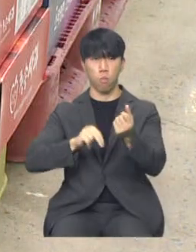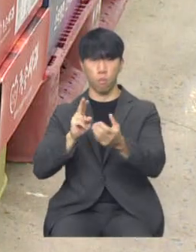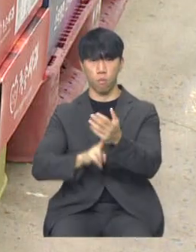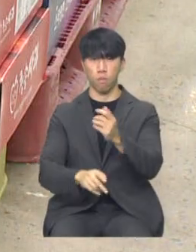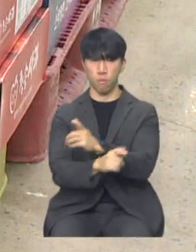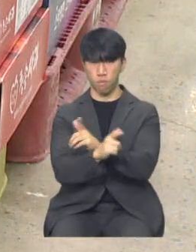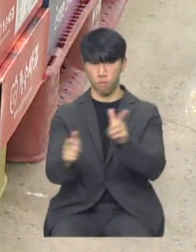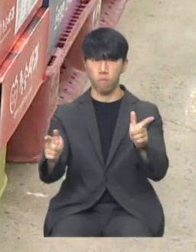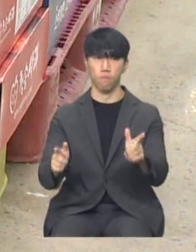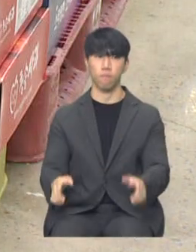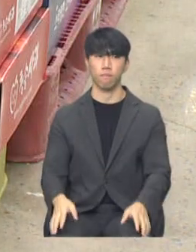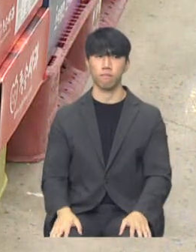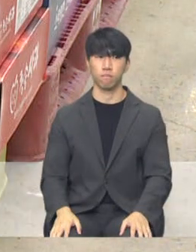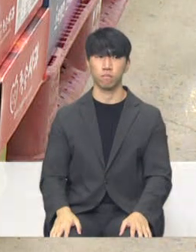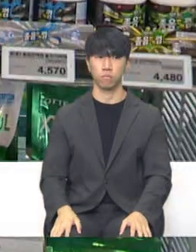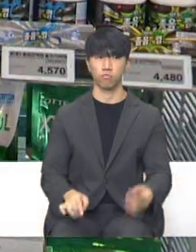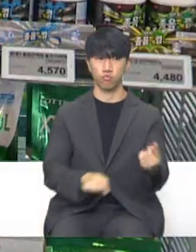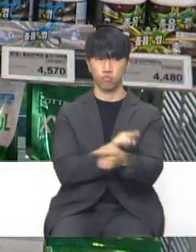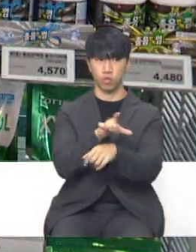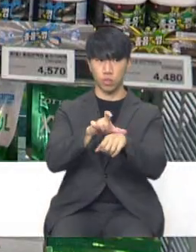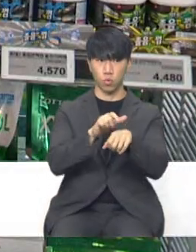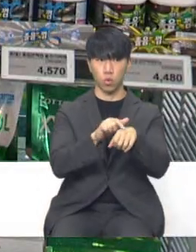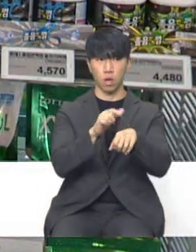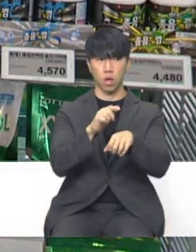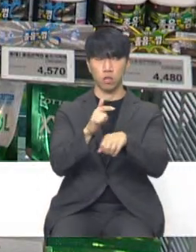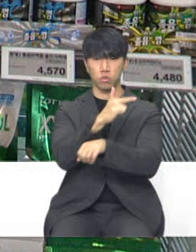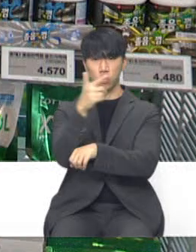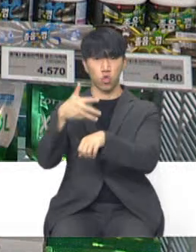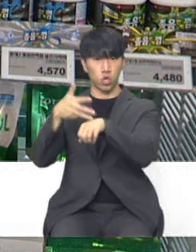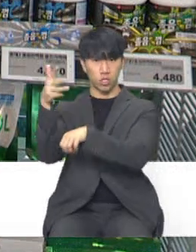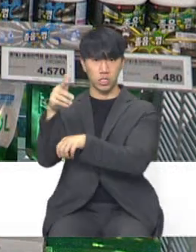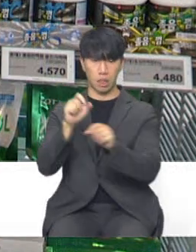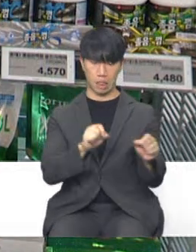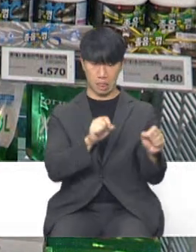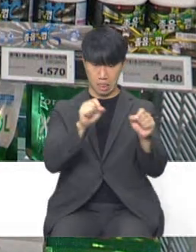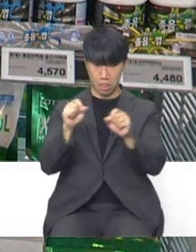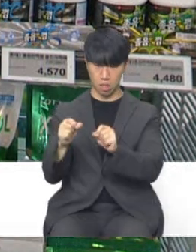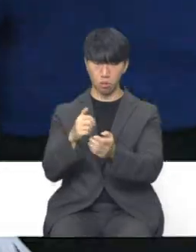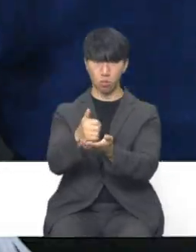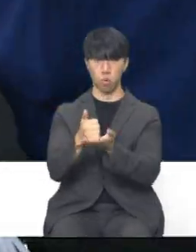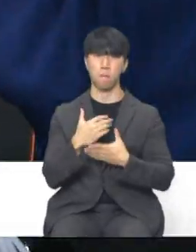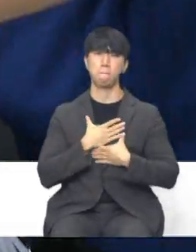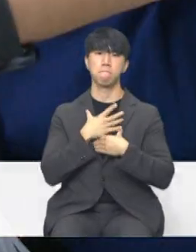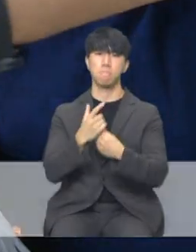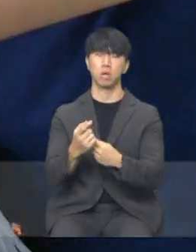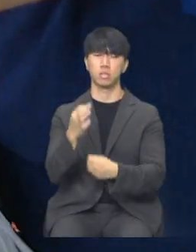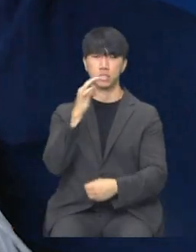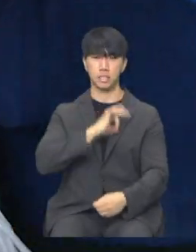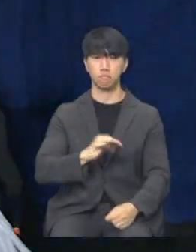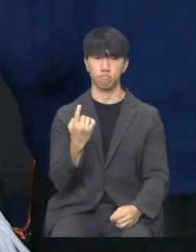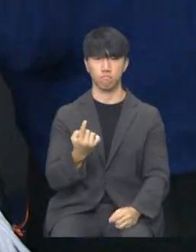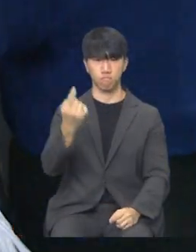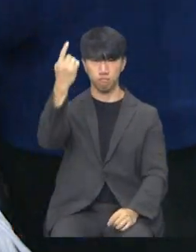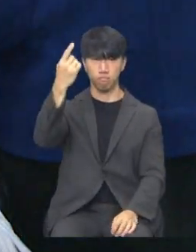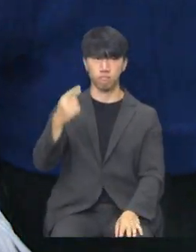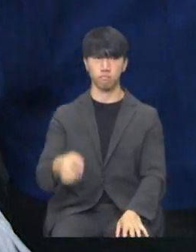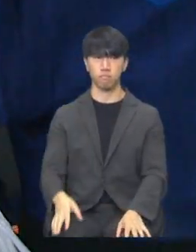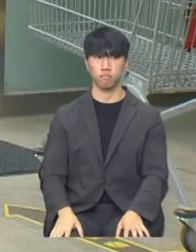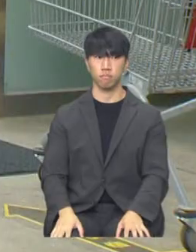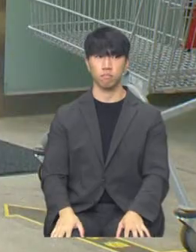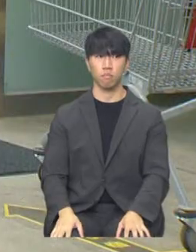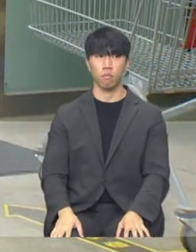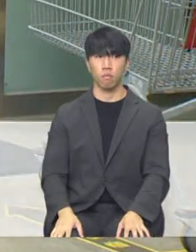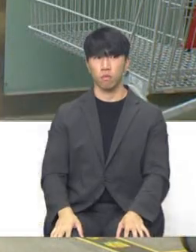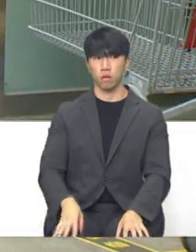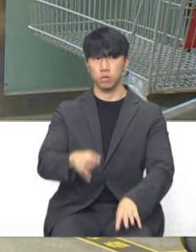준비했습니다. 운영 시간도 오후 8시까지 연장해서 소비자들의 편의를 높였습니다. 농업인들이